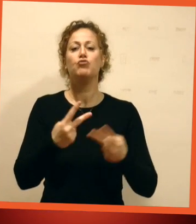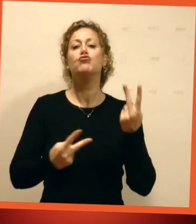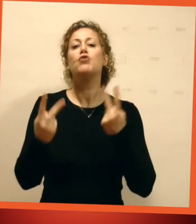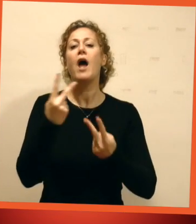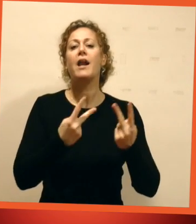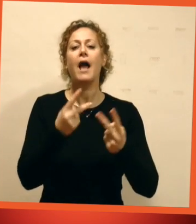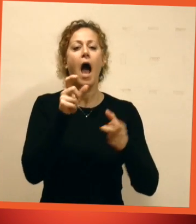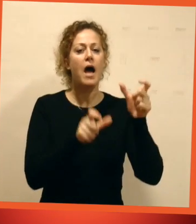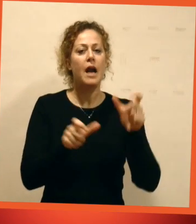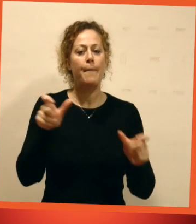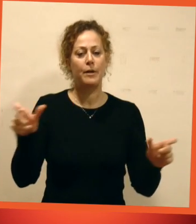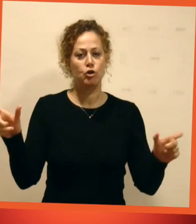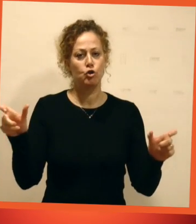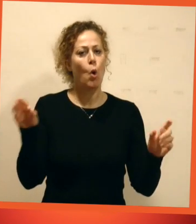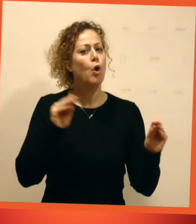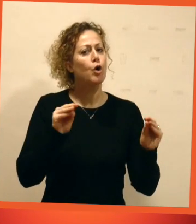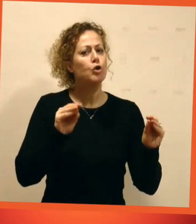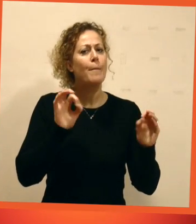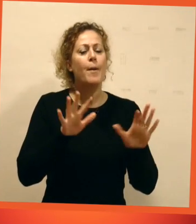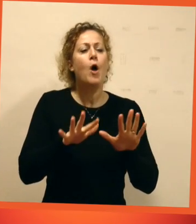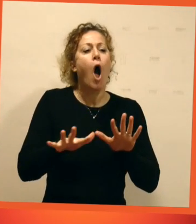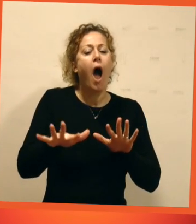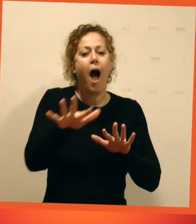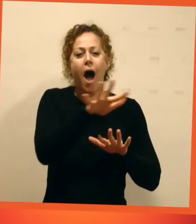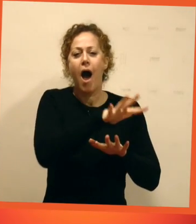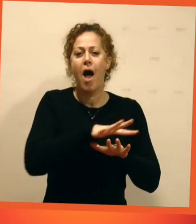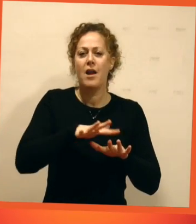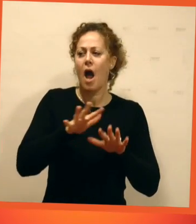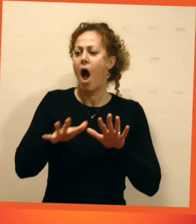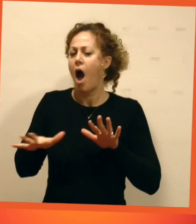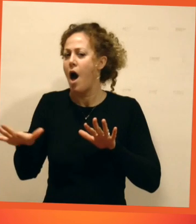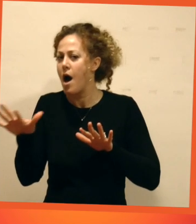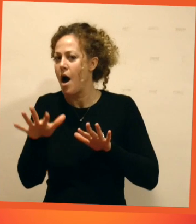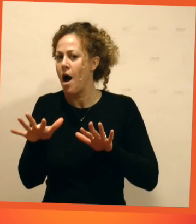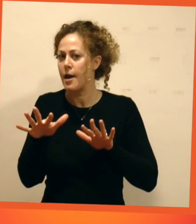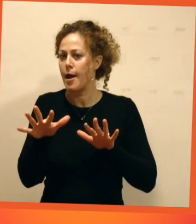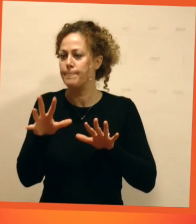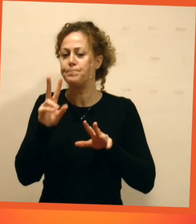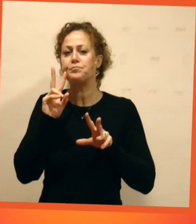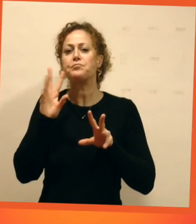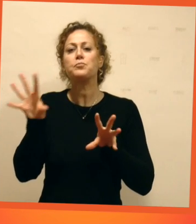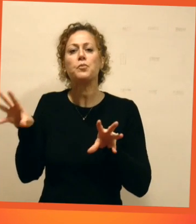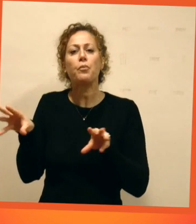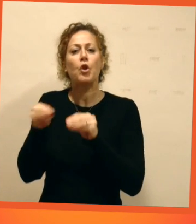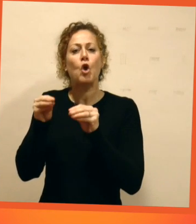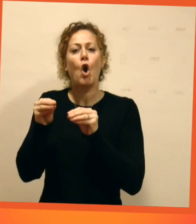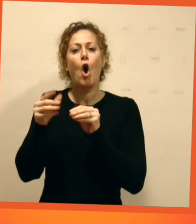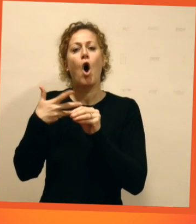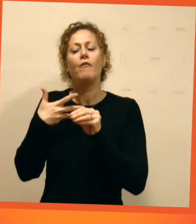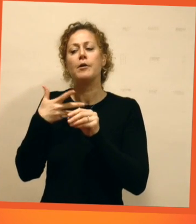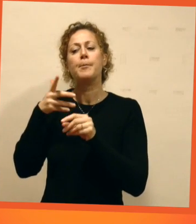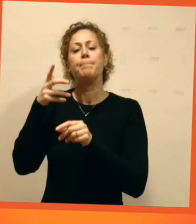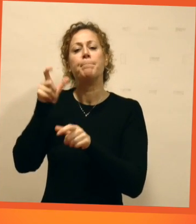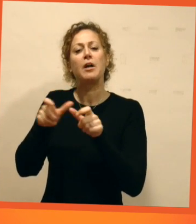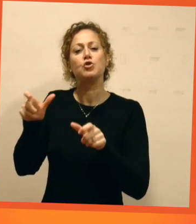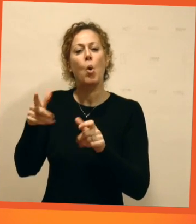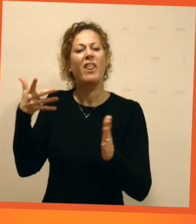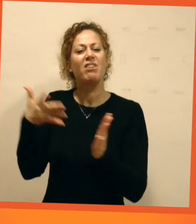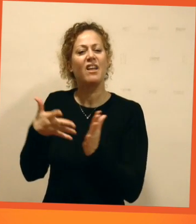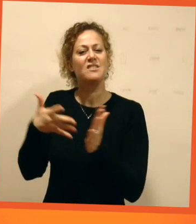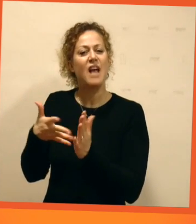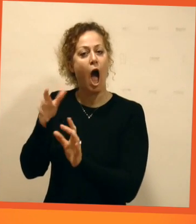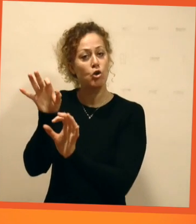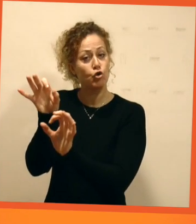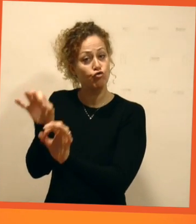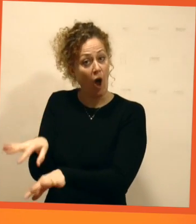cercare persone nelle aree dove si ritrovano individui a disagio, e andiamo a proporre